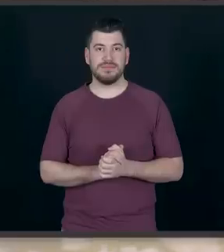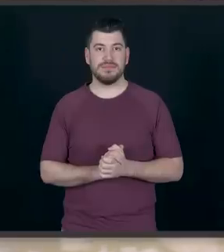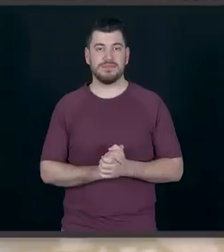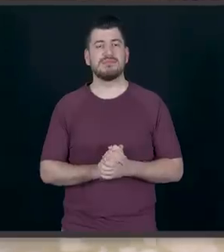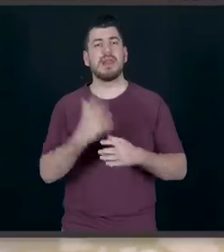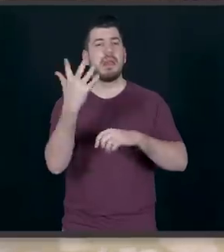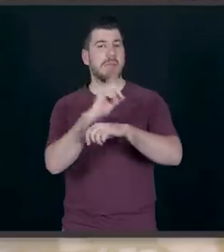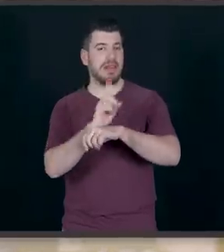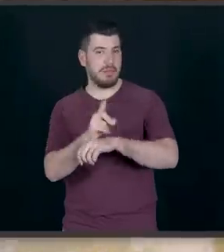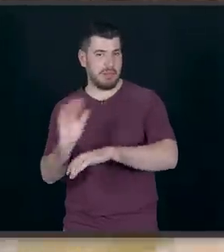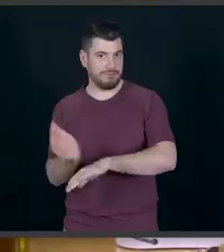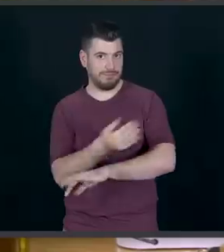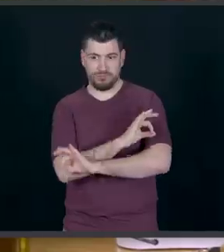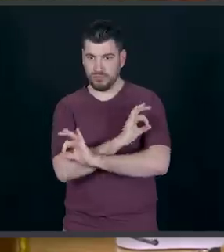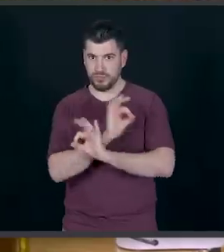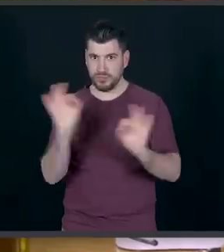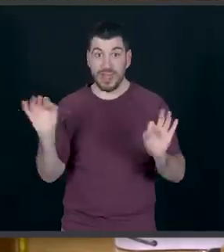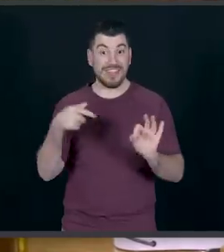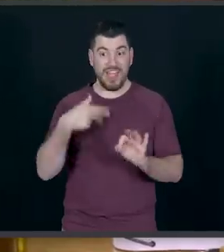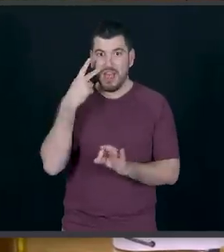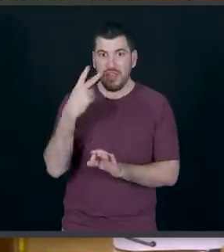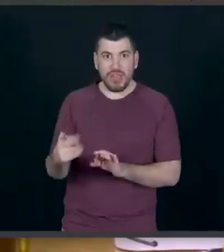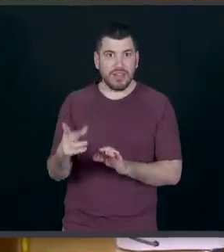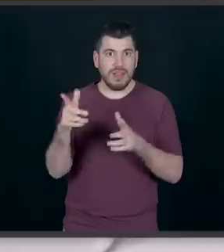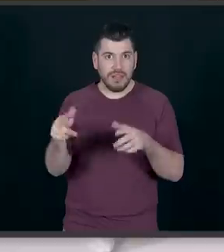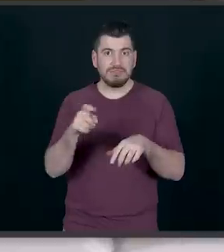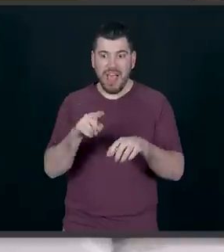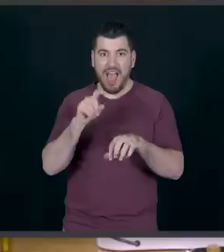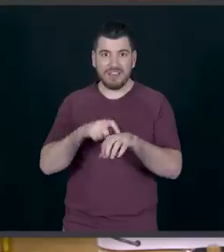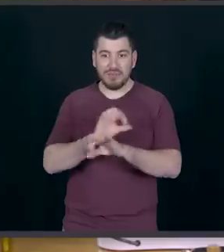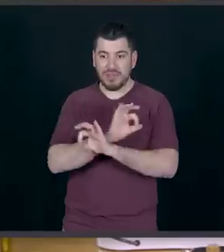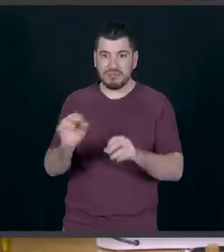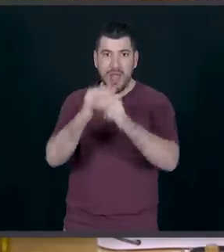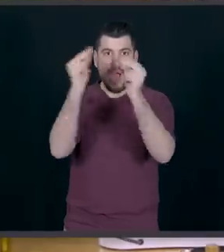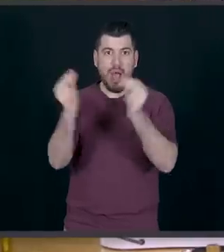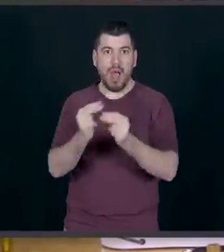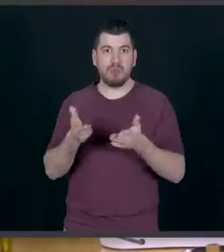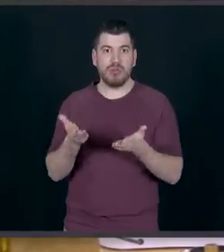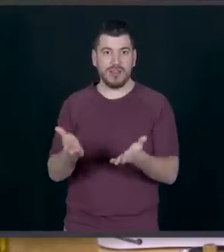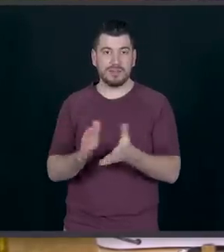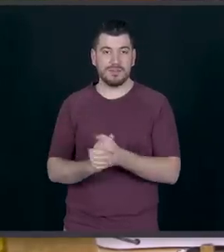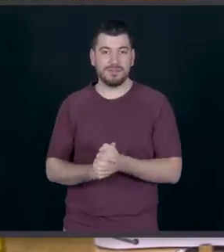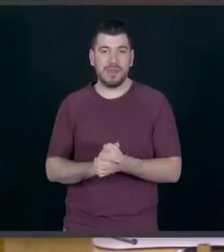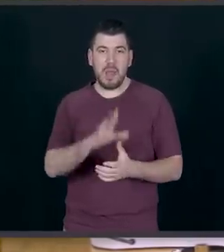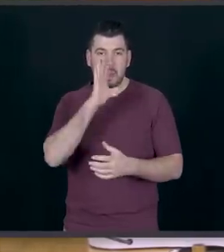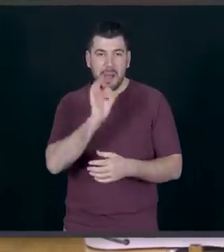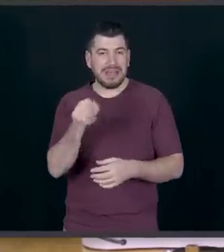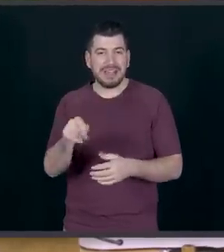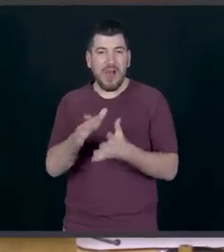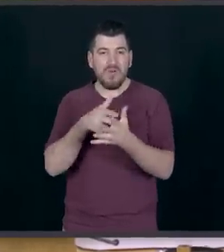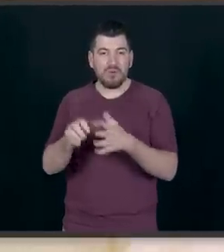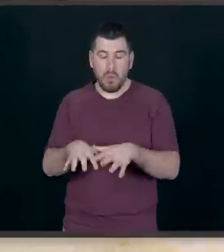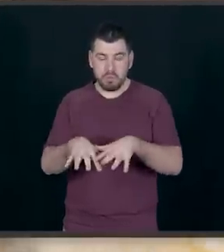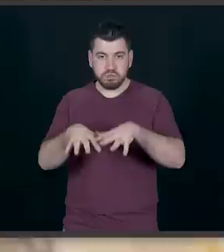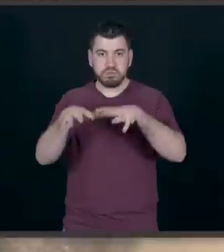Τα 5 λεπτάκια έχουν περάσει και κοιτάξτε εδώ τι έχουμε κάνει. Κοιτάξτε πόσο πολλαπλασιάστηκε ο όγκος